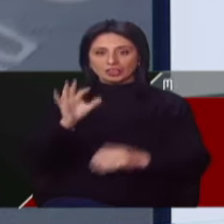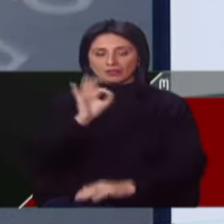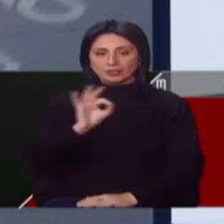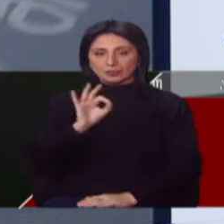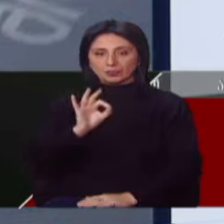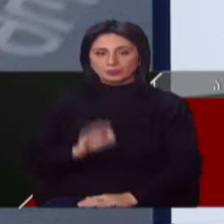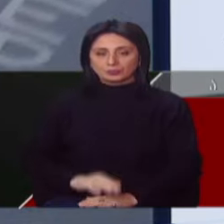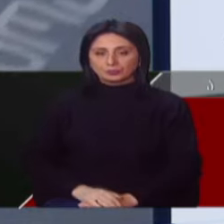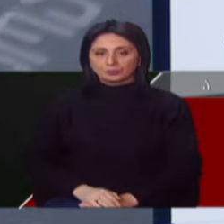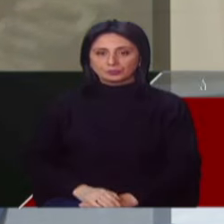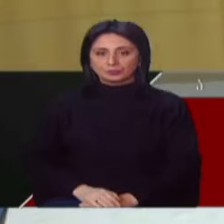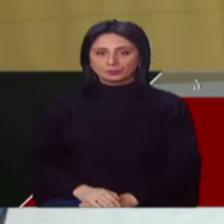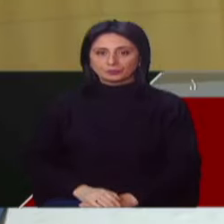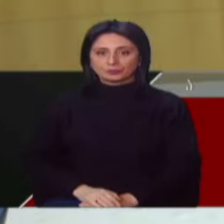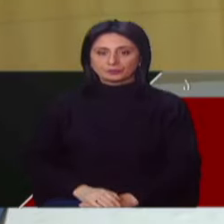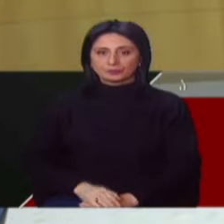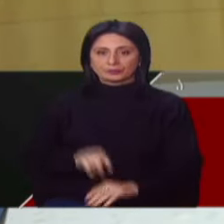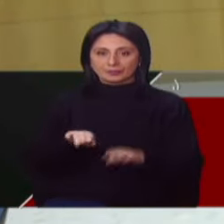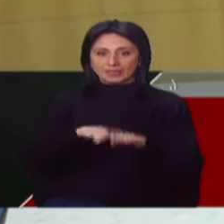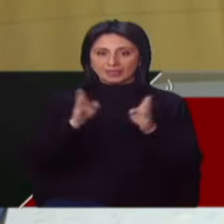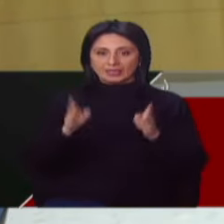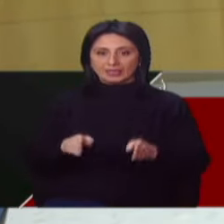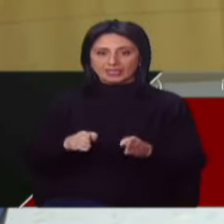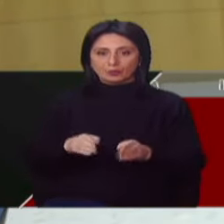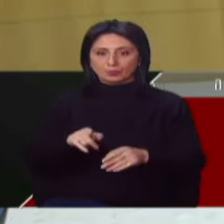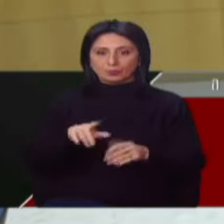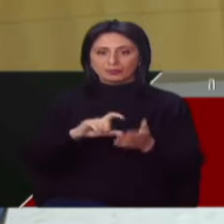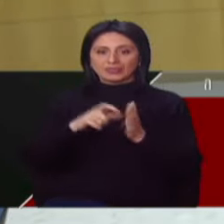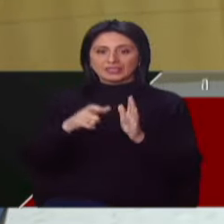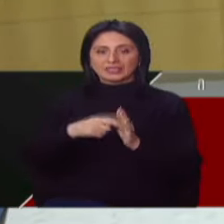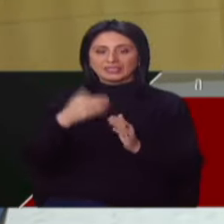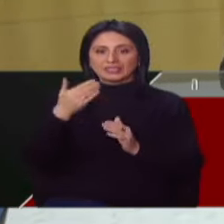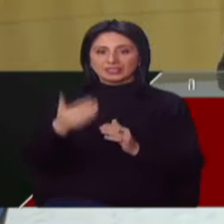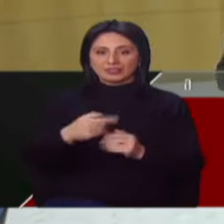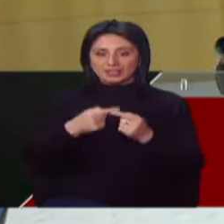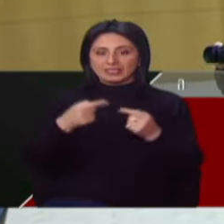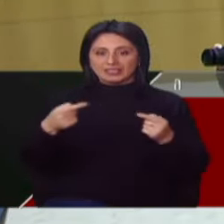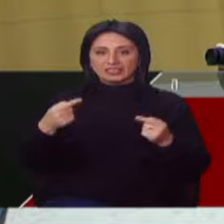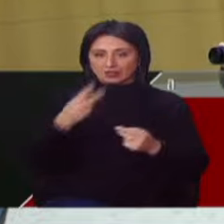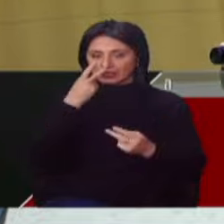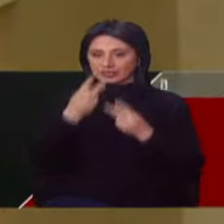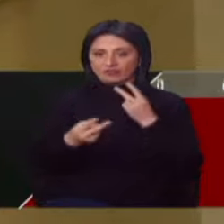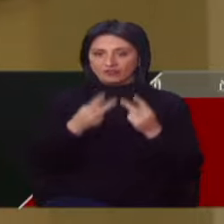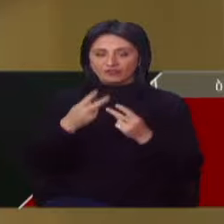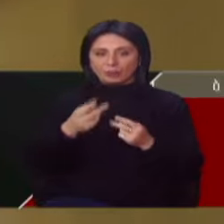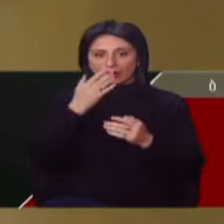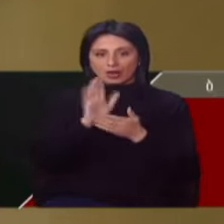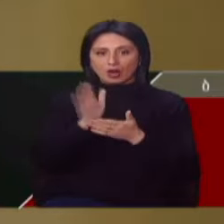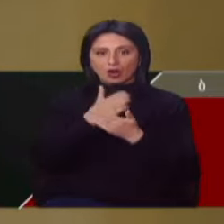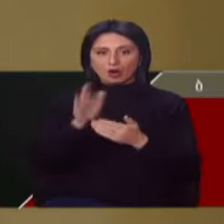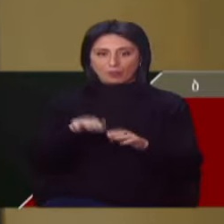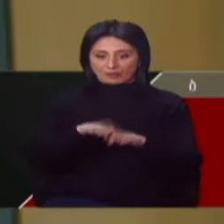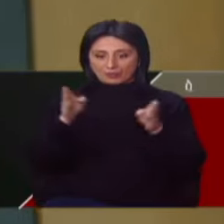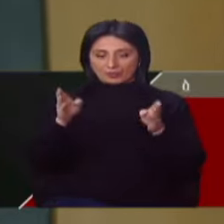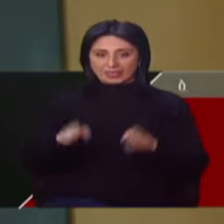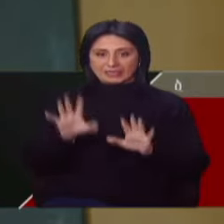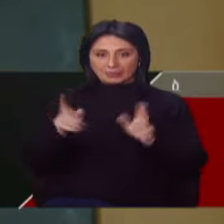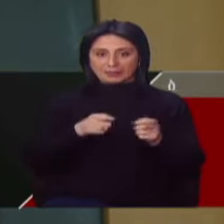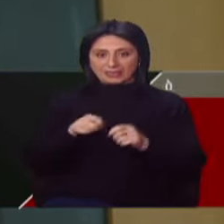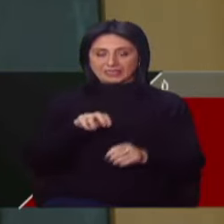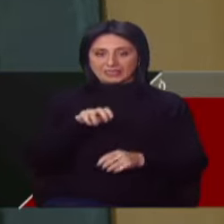მიღმა. Am tribunidan țin, dar bazul sirces, ola scoate scogorat heda ustacops, dar oce tribunastan prezident